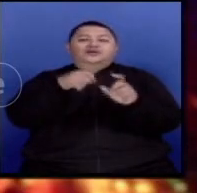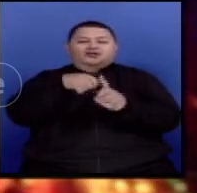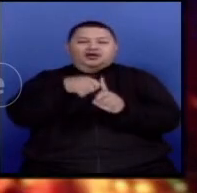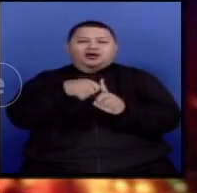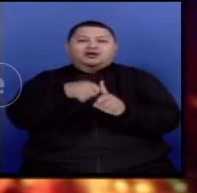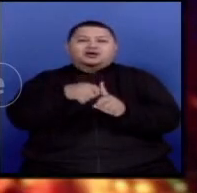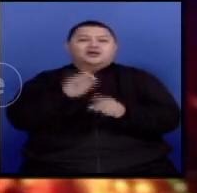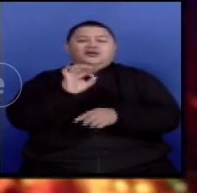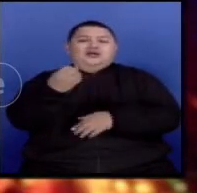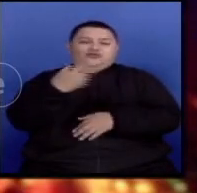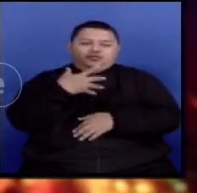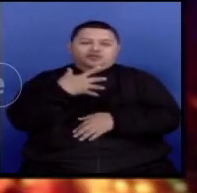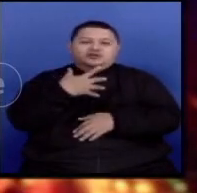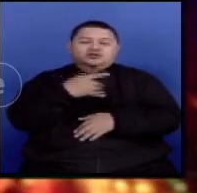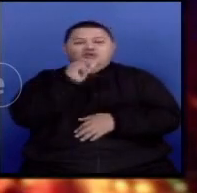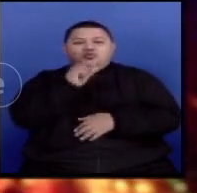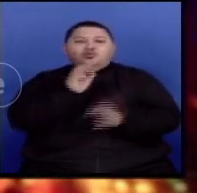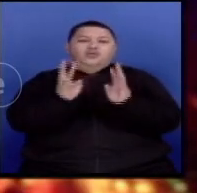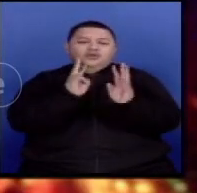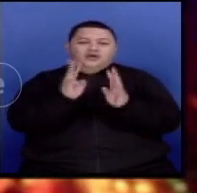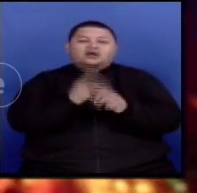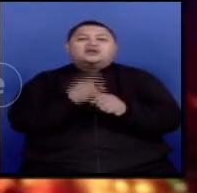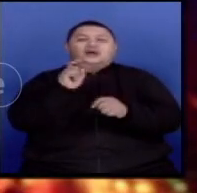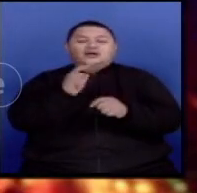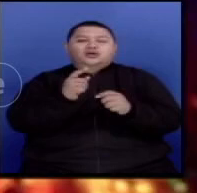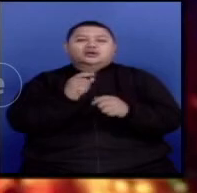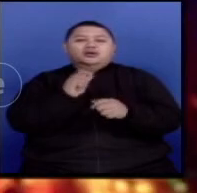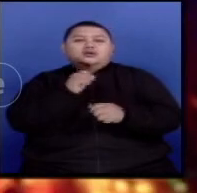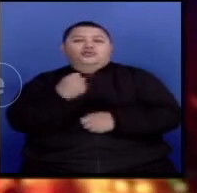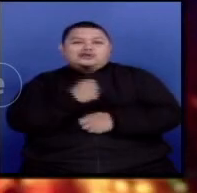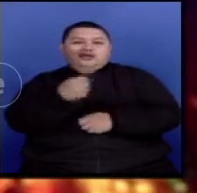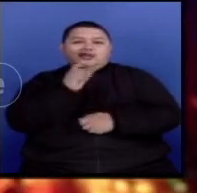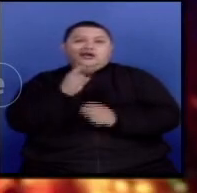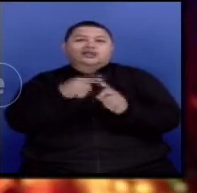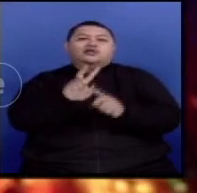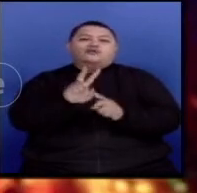tidak diberitahu mengenai wawancara Eliezer dengan sebuah stasiun televisi.